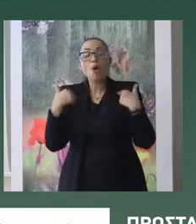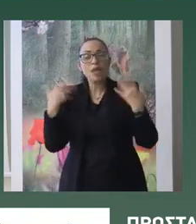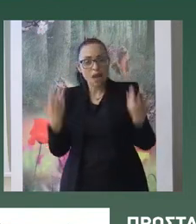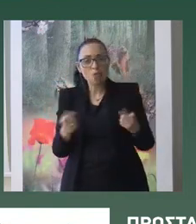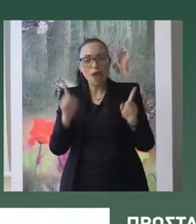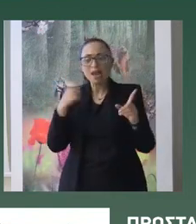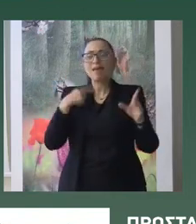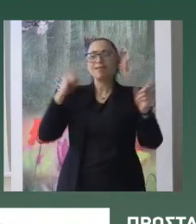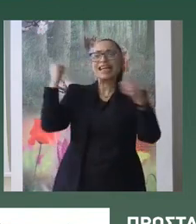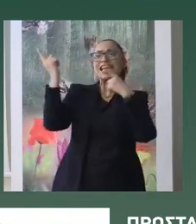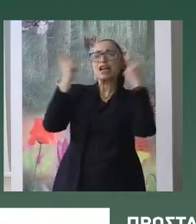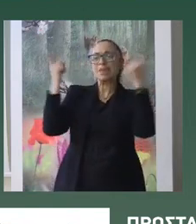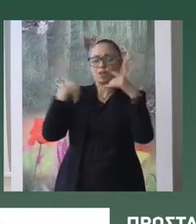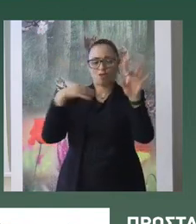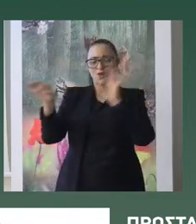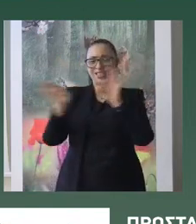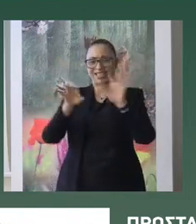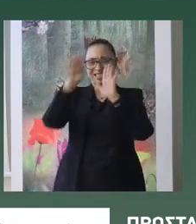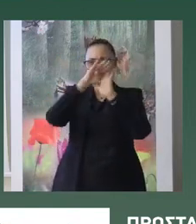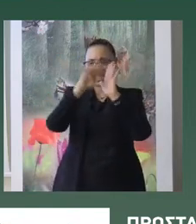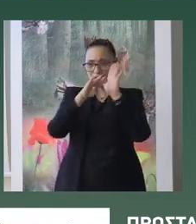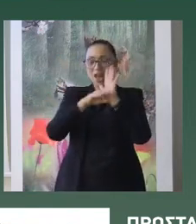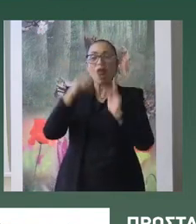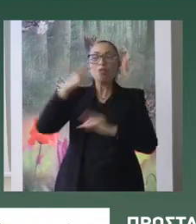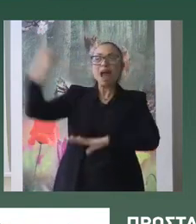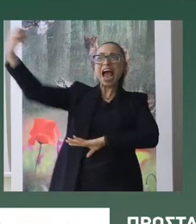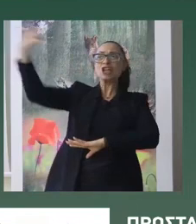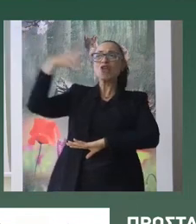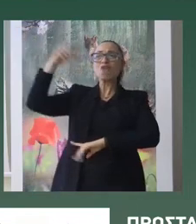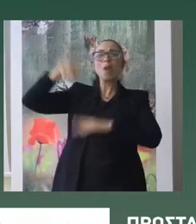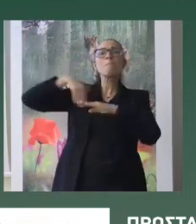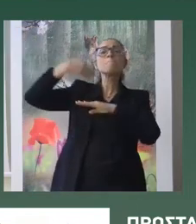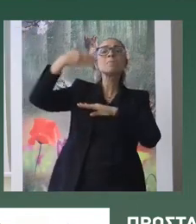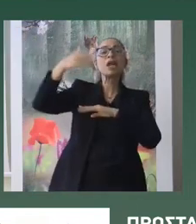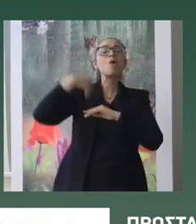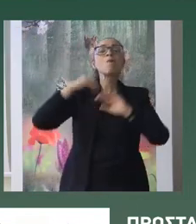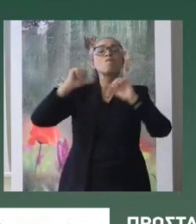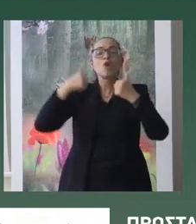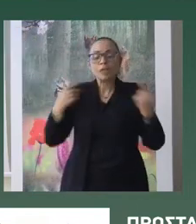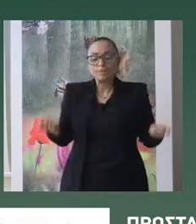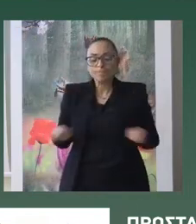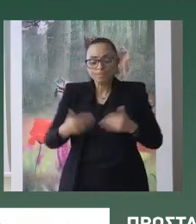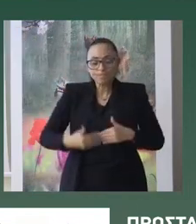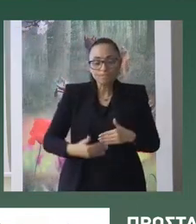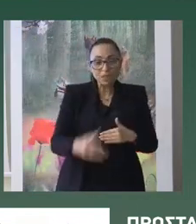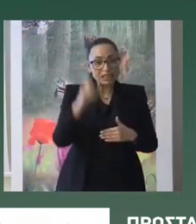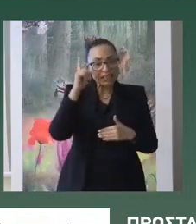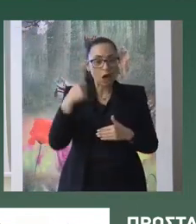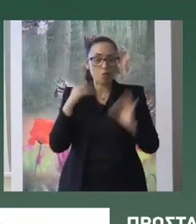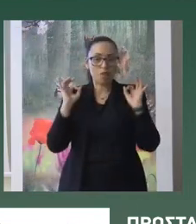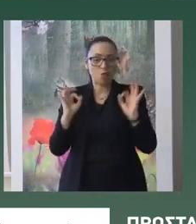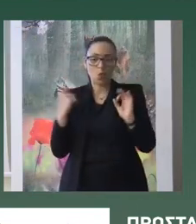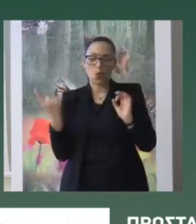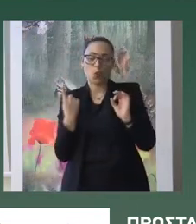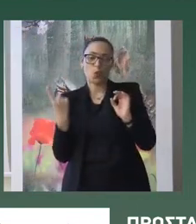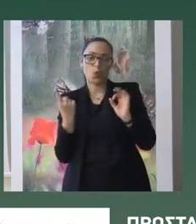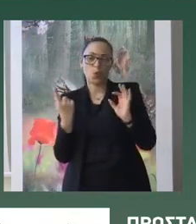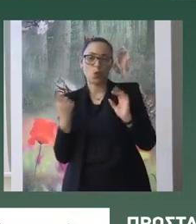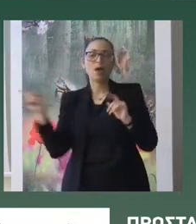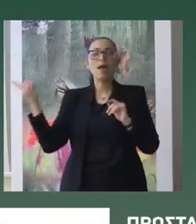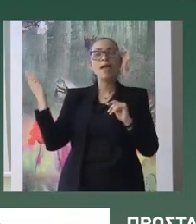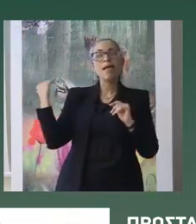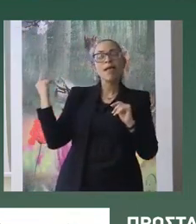παίρνουμε ένα κλιματικό μοντέλο και το χρησιμοποιούμε για να δούμε την προβολή για το μέλλον, πρώτα το εφαρμόζουμε σε μια περίοδο που την ξέρουμε. Ποια είναι